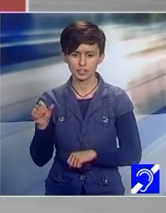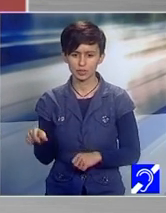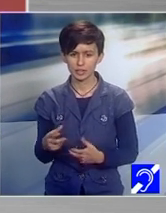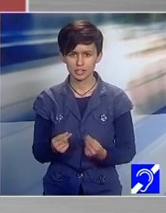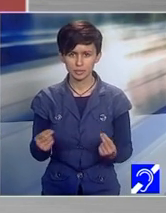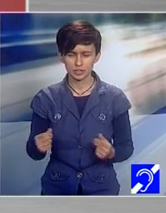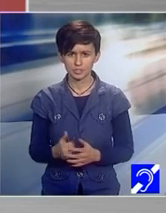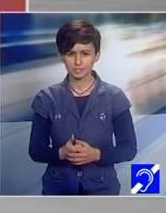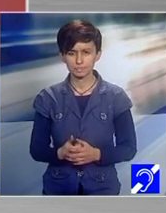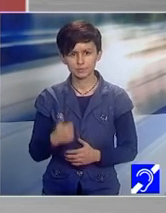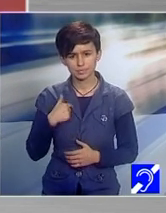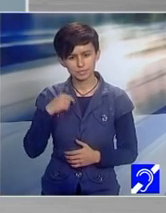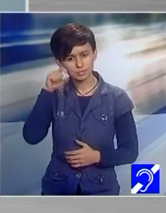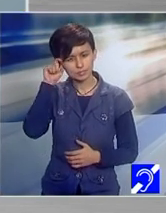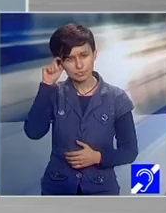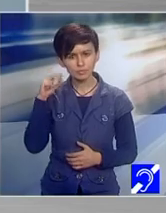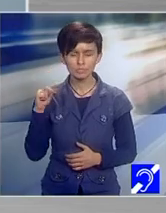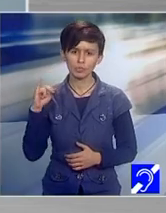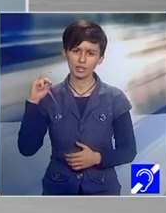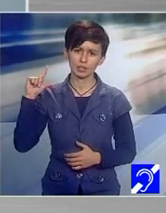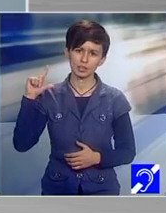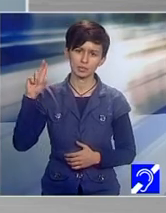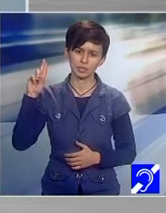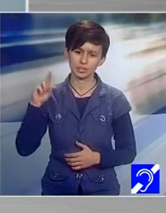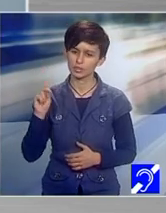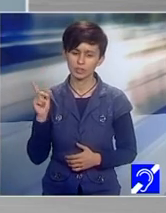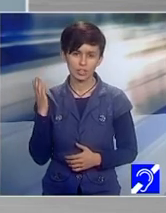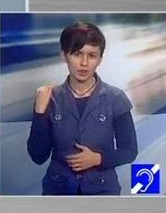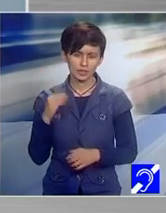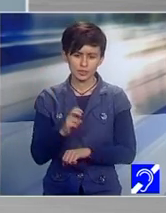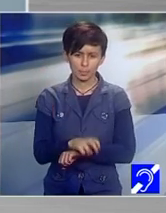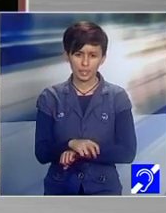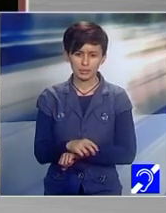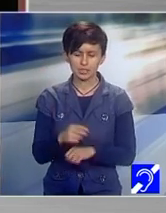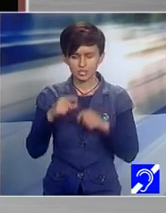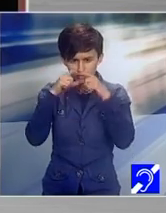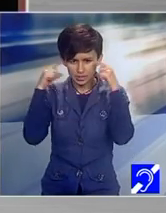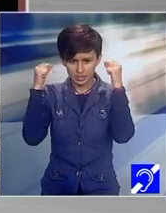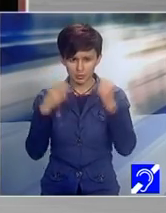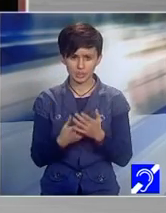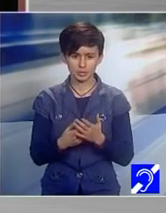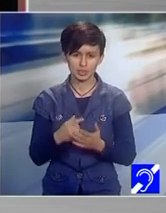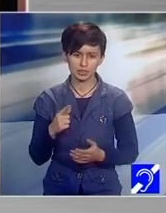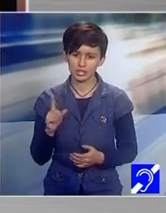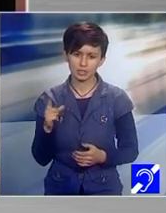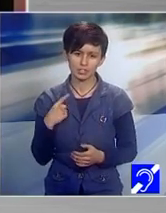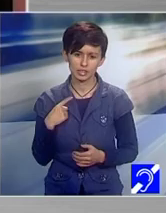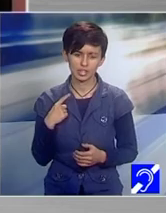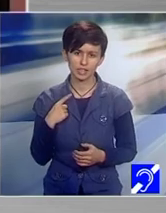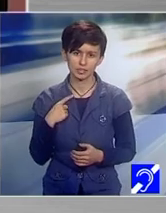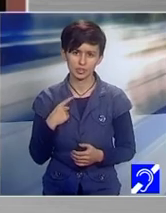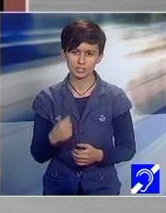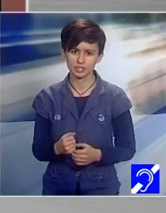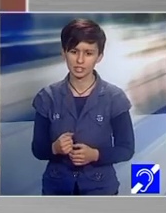mulți. Bănuiesc că Pilu nu a fost prezent la bal, că nu ai fost în formă maximă. Sunt